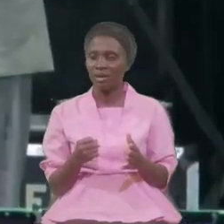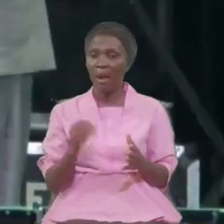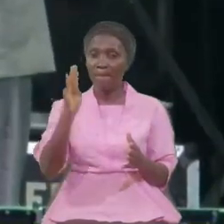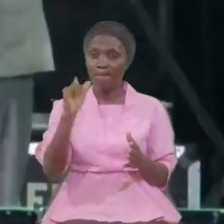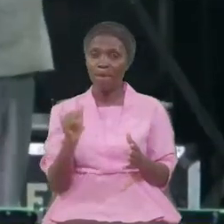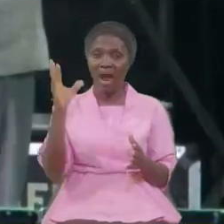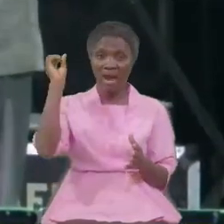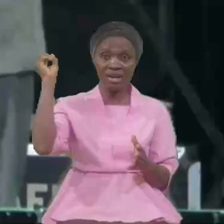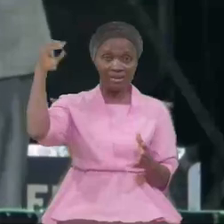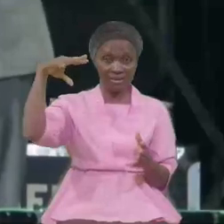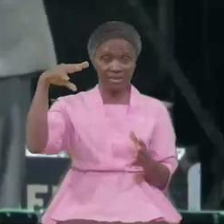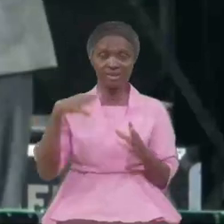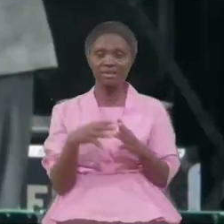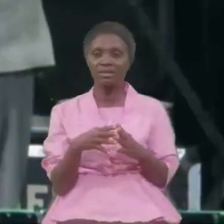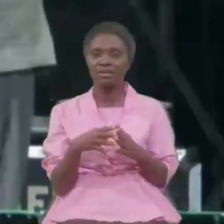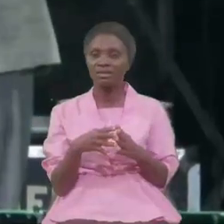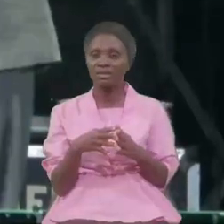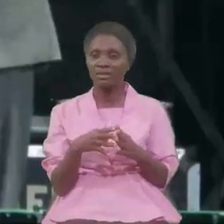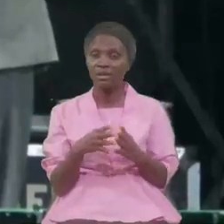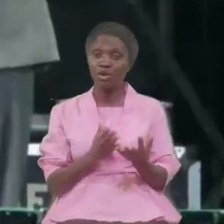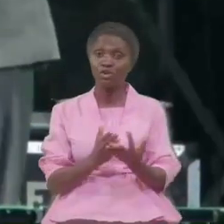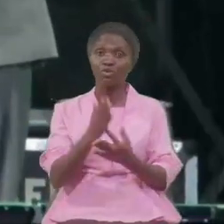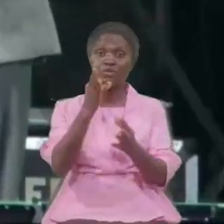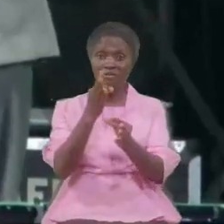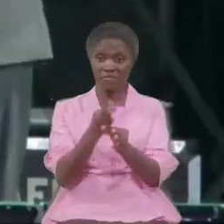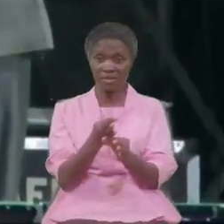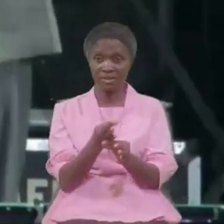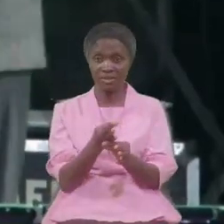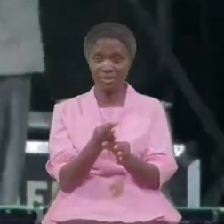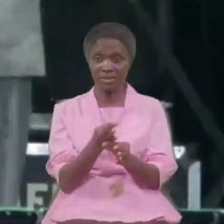c'est pas la grâce, pas la foi.